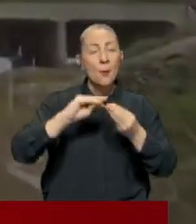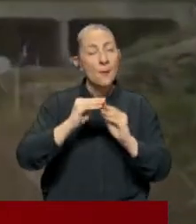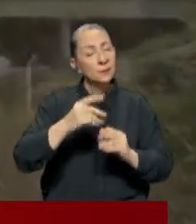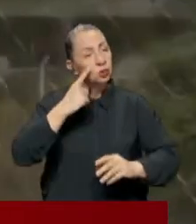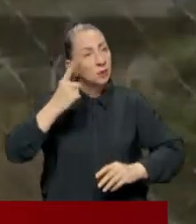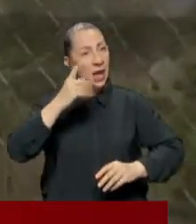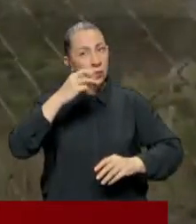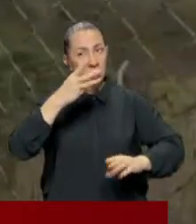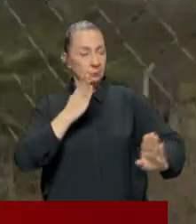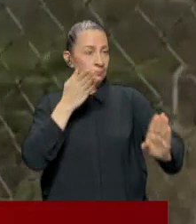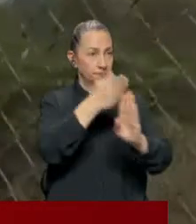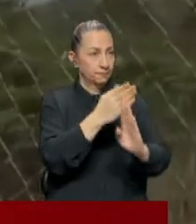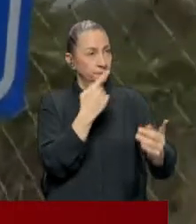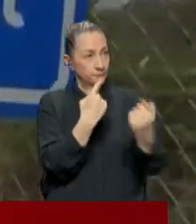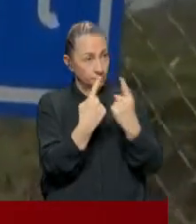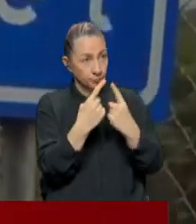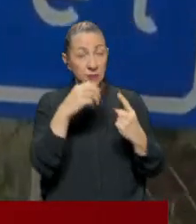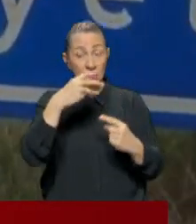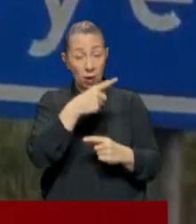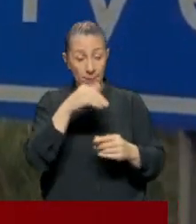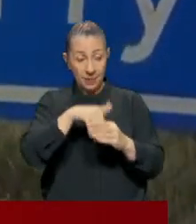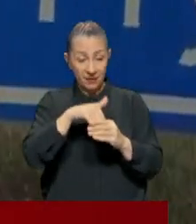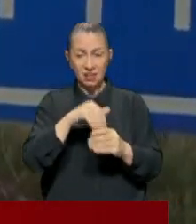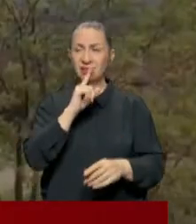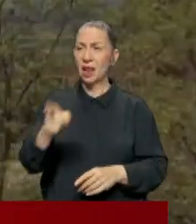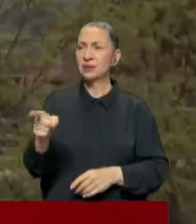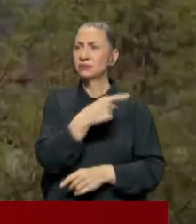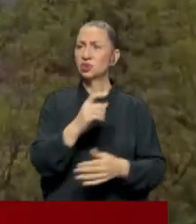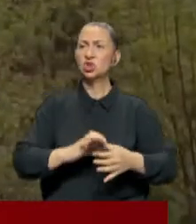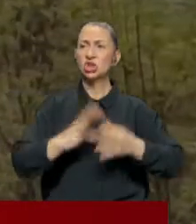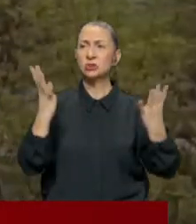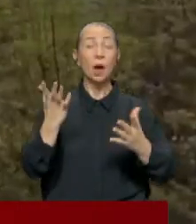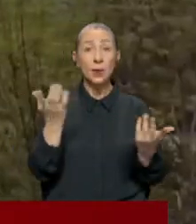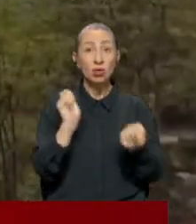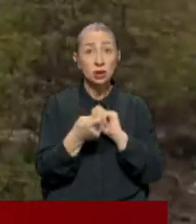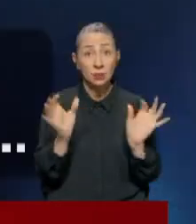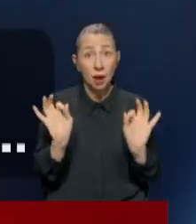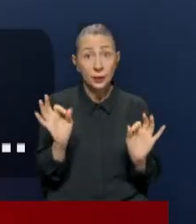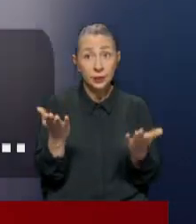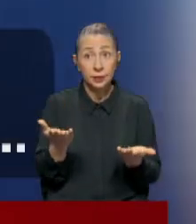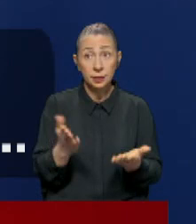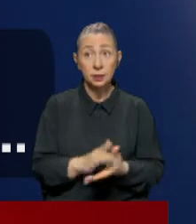Cumhurbaşkanı Erdoğan'ın karşısına çıktılar. Erdoğan milletvekillerine talimat verdi ama durum değişmedi.